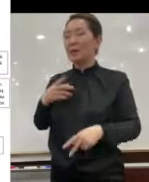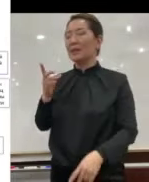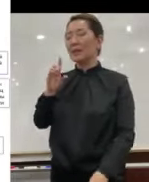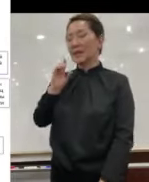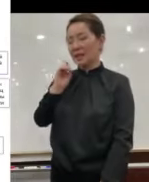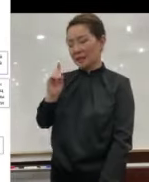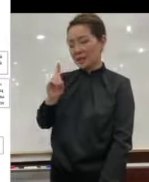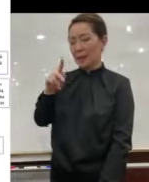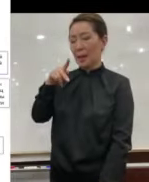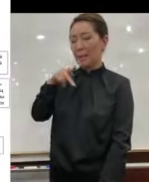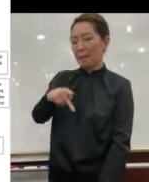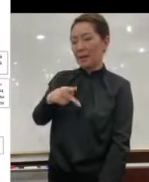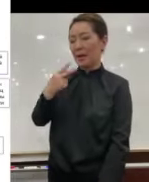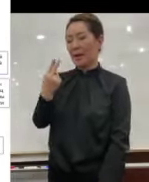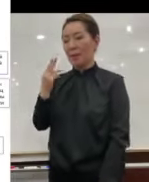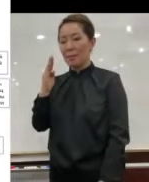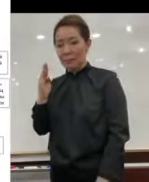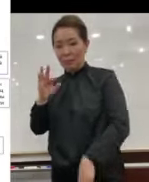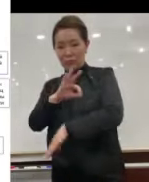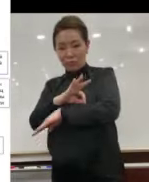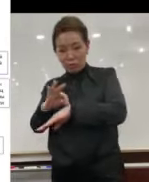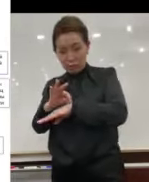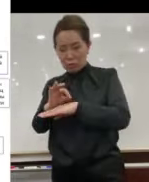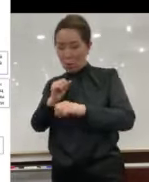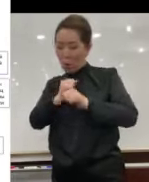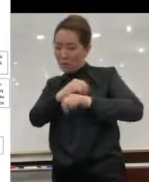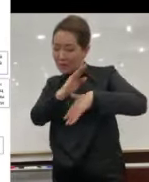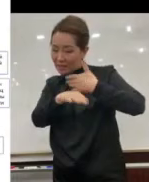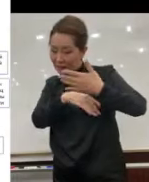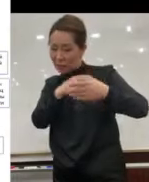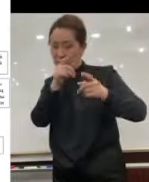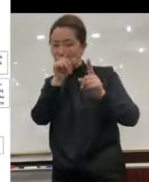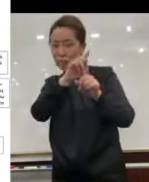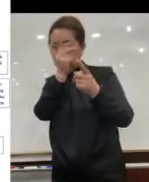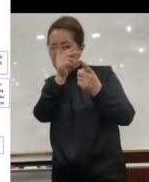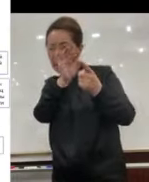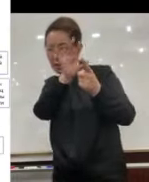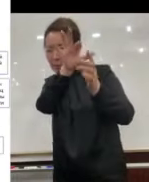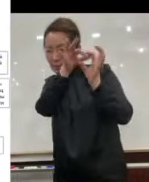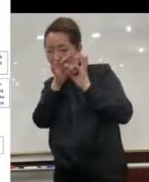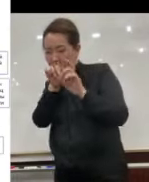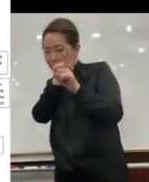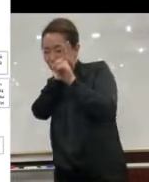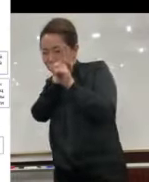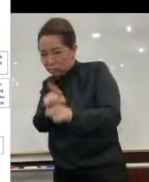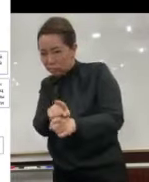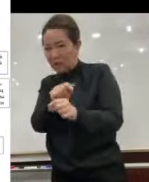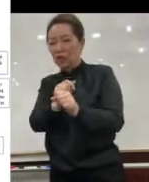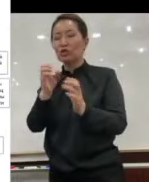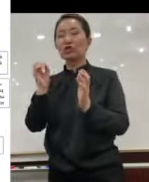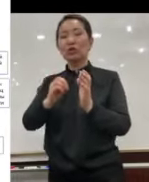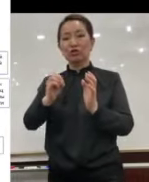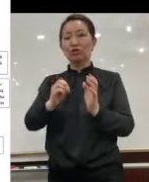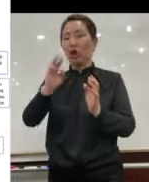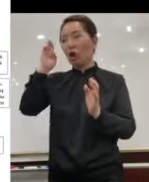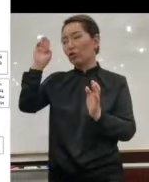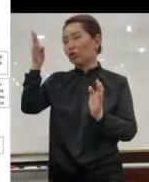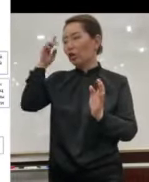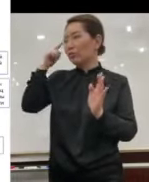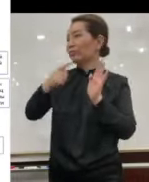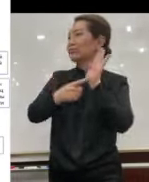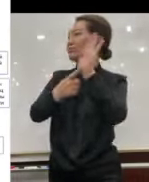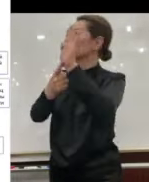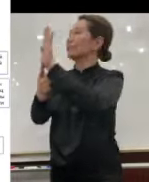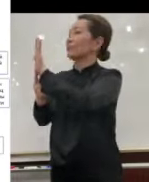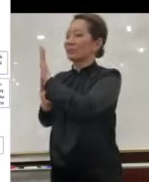маань яг ийм үйл ажиллагааны ерөнхий зураглалыг барьж ажиллах юм байна гэсэн ойлголтыг тодорхой өгөх ийм зорилгын дор